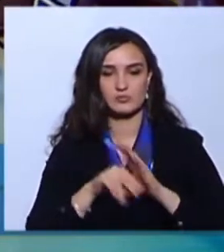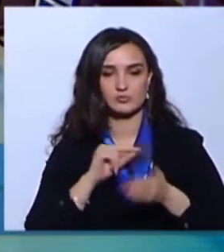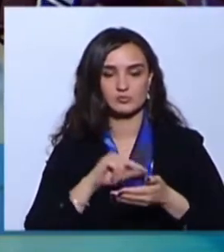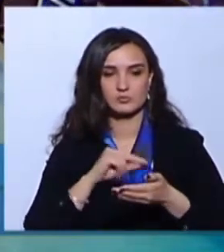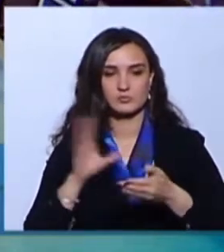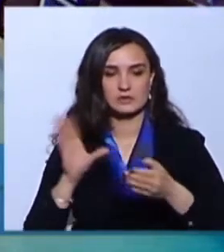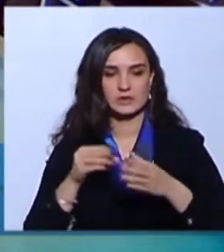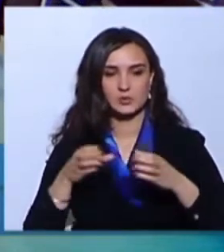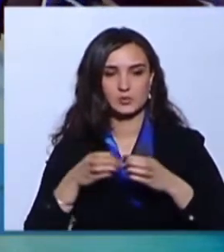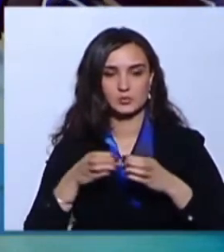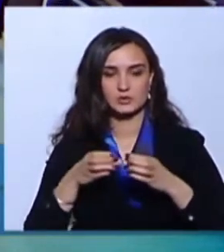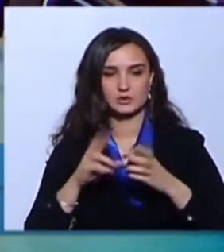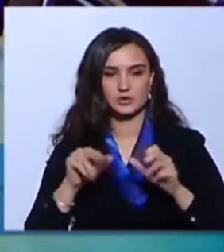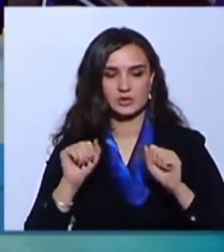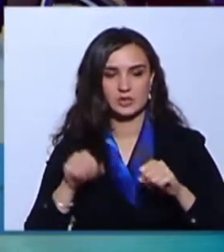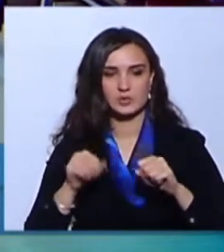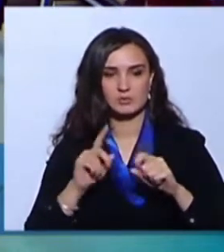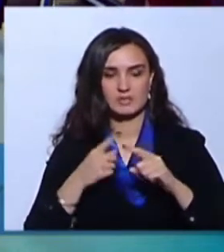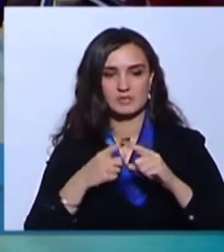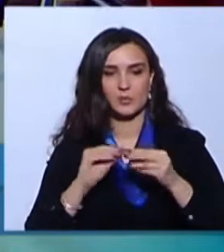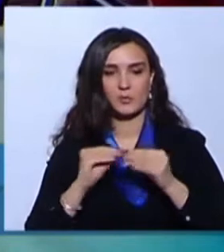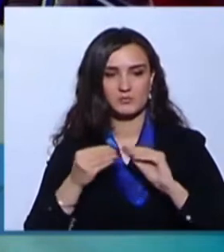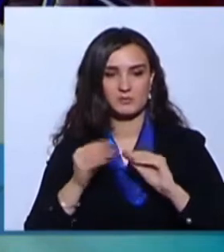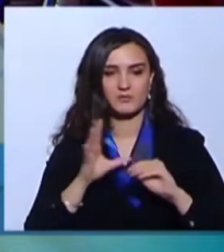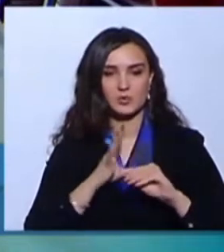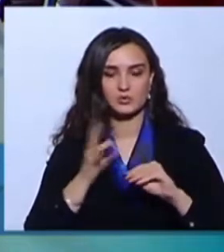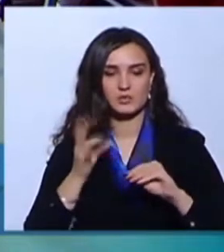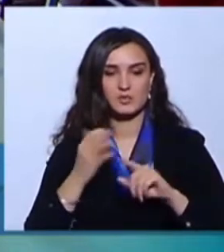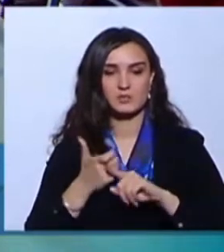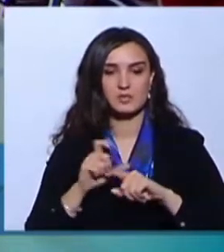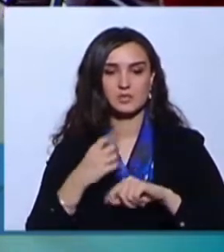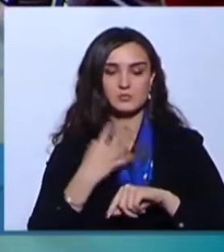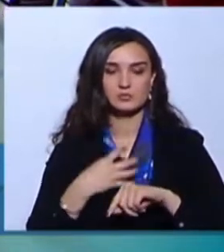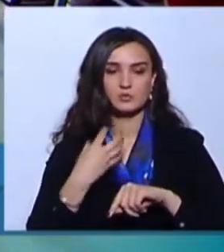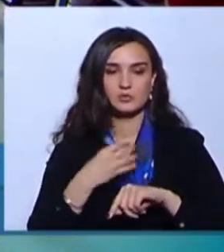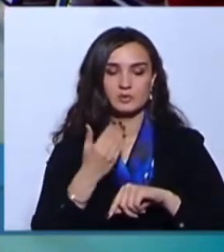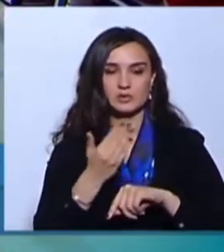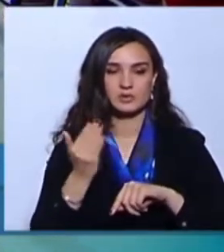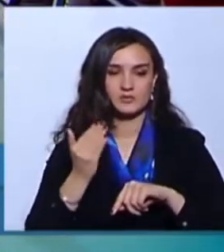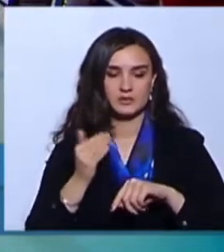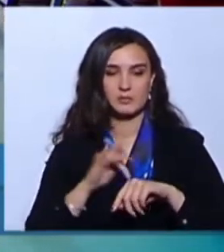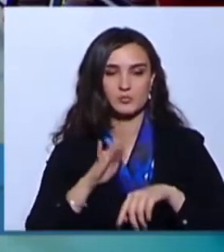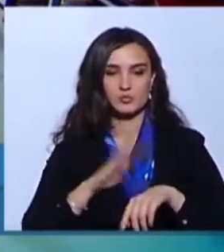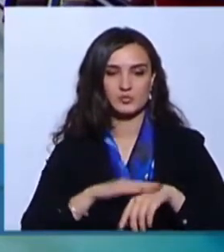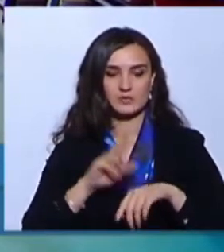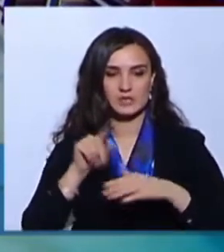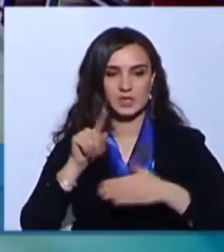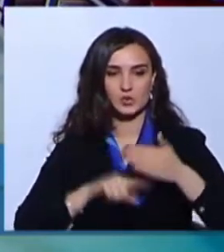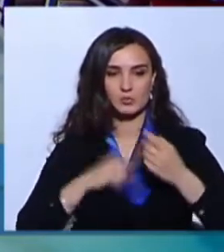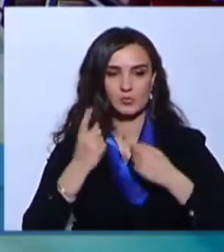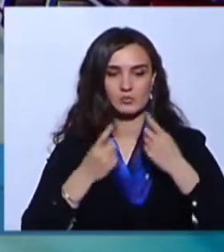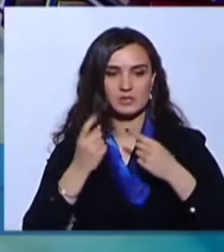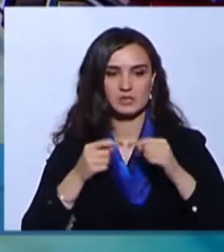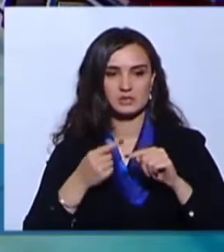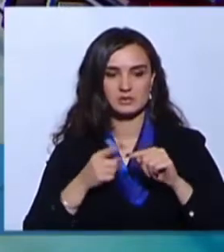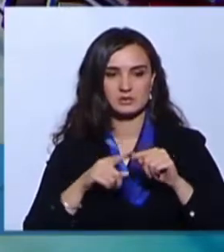მთელი გუნდი და შესაძლოა ტექნიკური ხარვეზები კონდეს მაგრამ ძალიან მნიშვნელოვანია რომ თქვენ მიიღოთ ამ მომწურავი და სანდო ინფორმაცია რაც